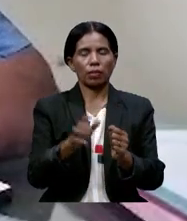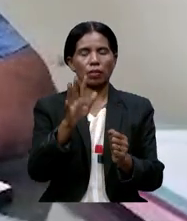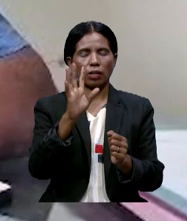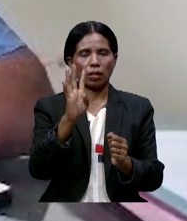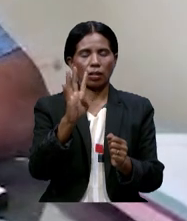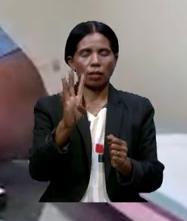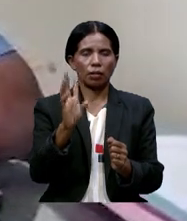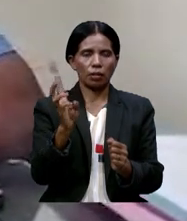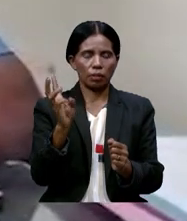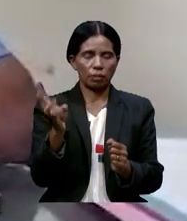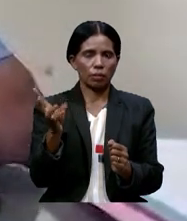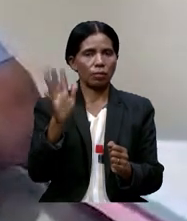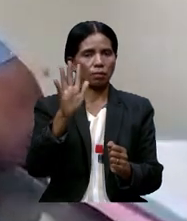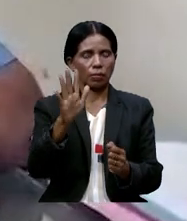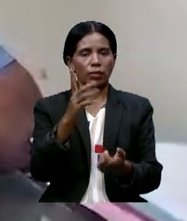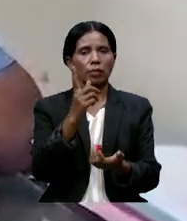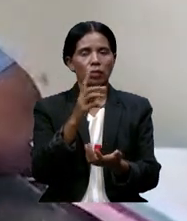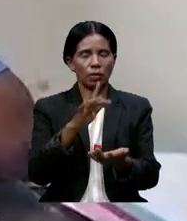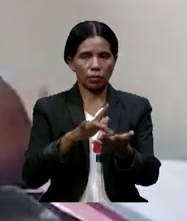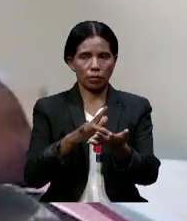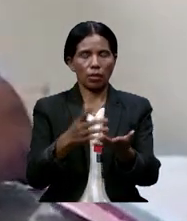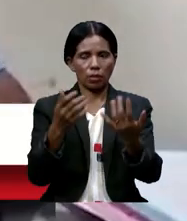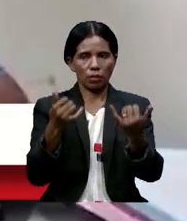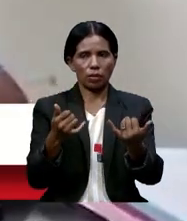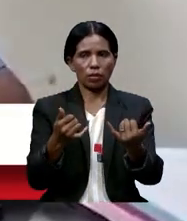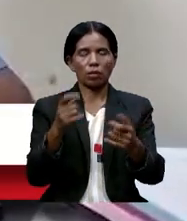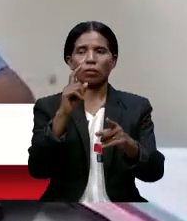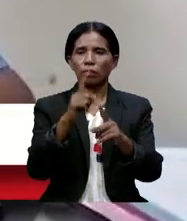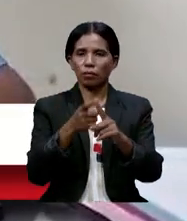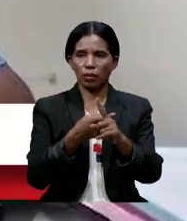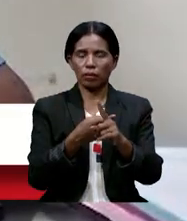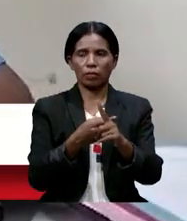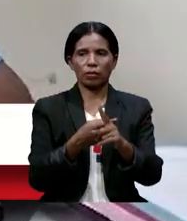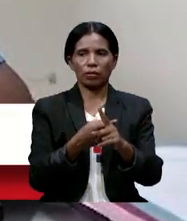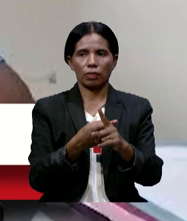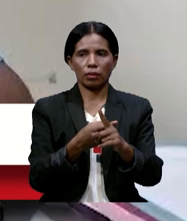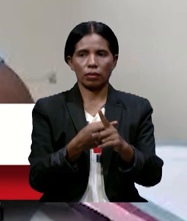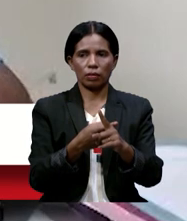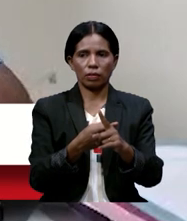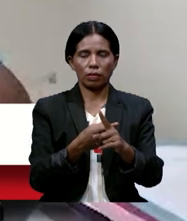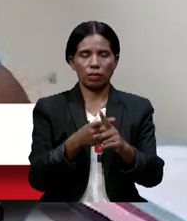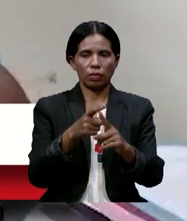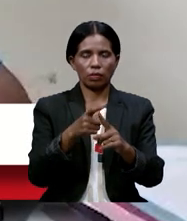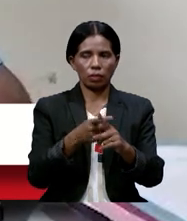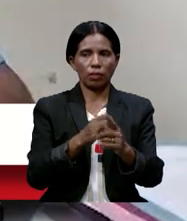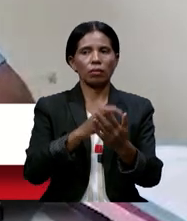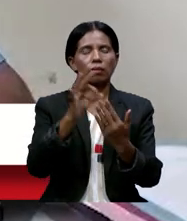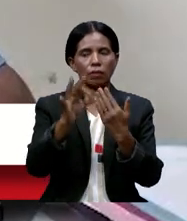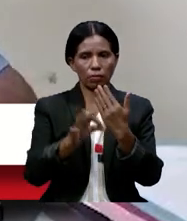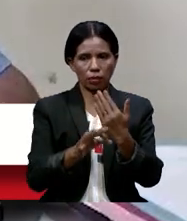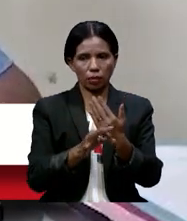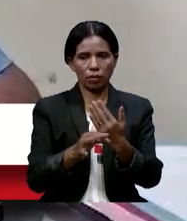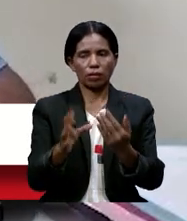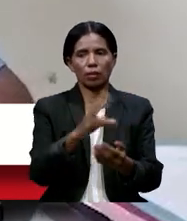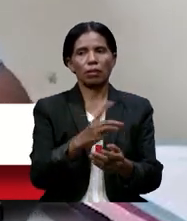resin item. May be agora radak, ya fulan febrero. Mai to agora neve